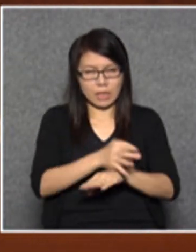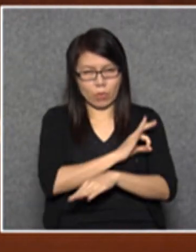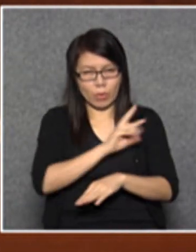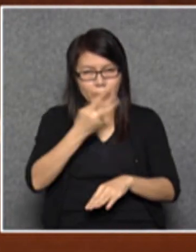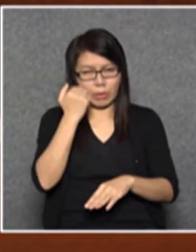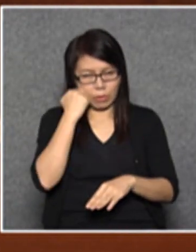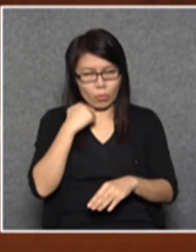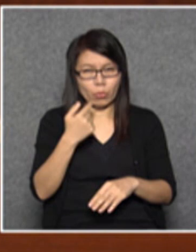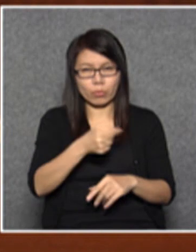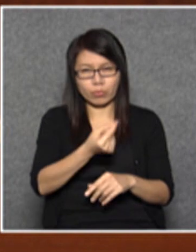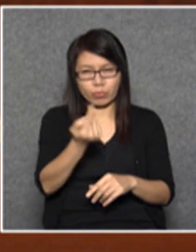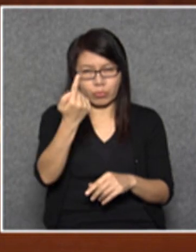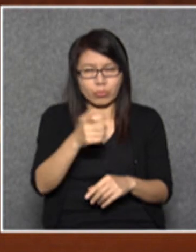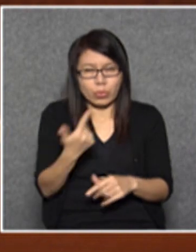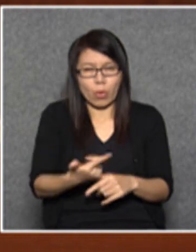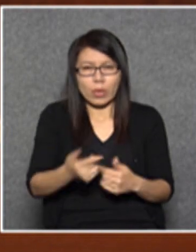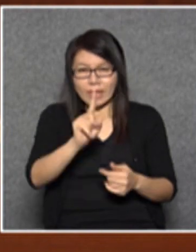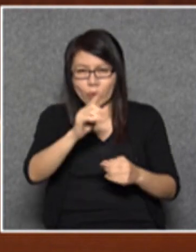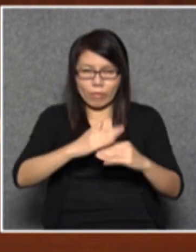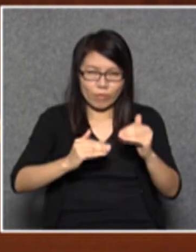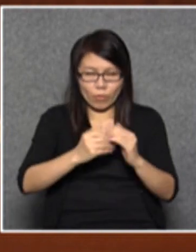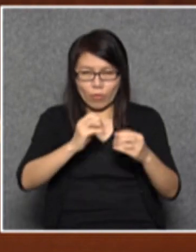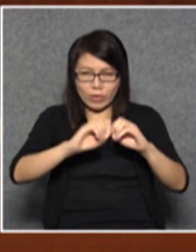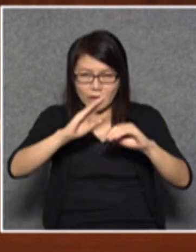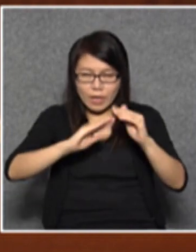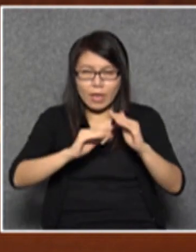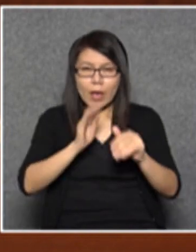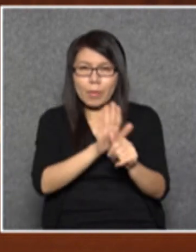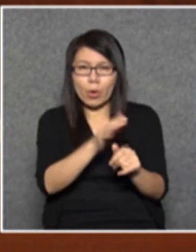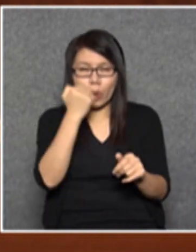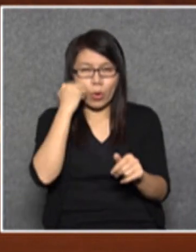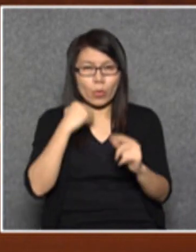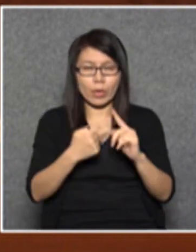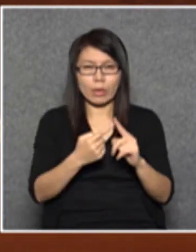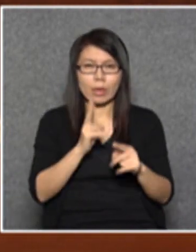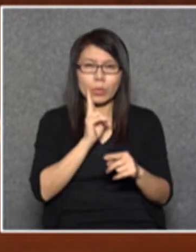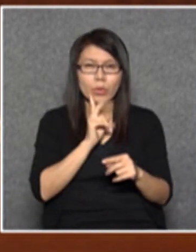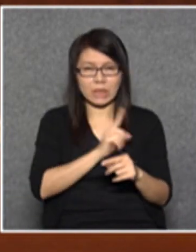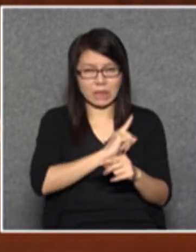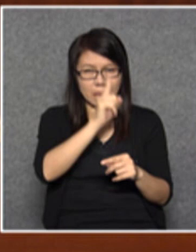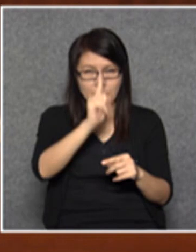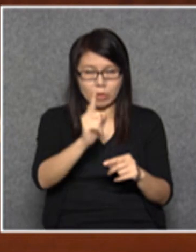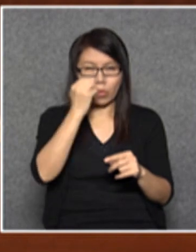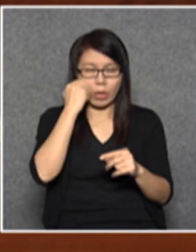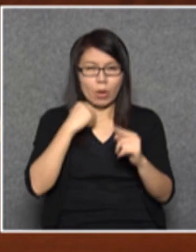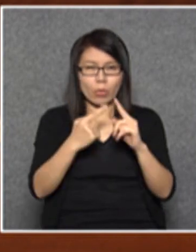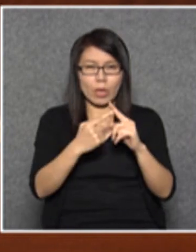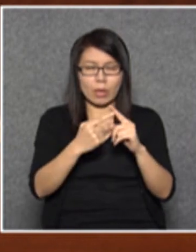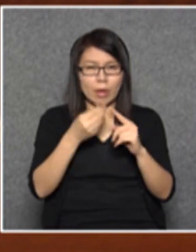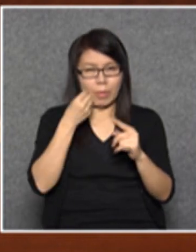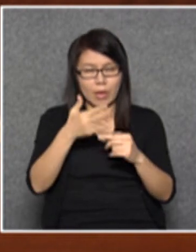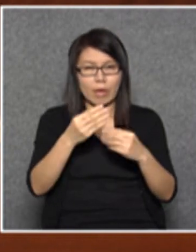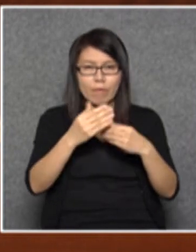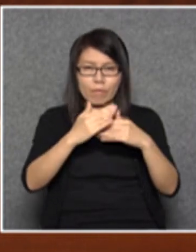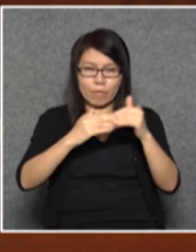用科技可以令到老人家，譬如尤其獨居老人，用科技令到他